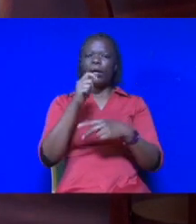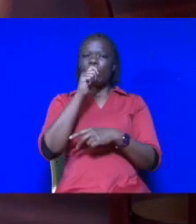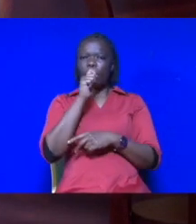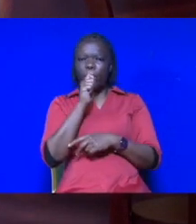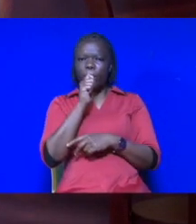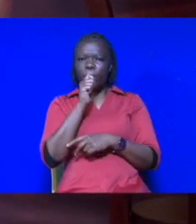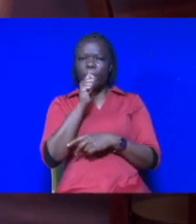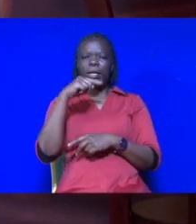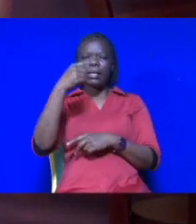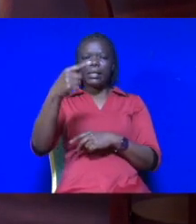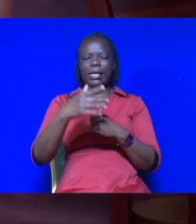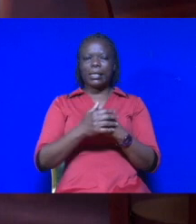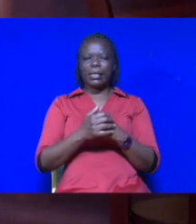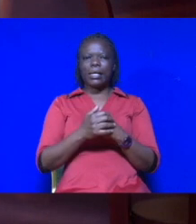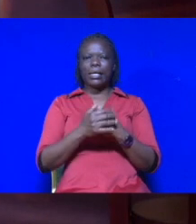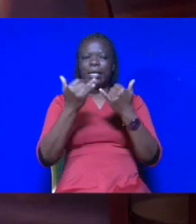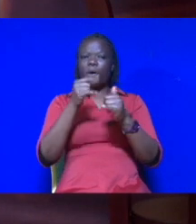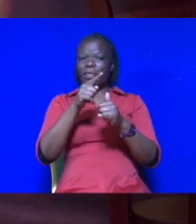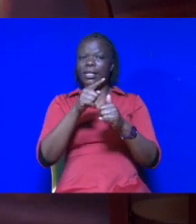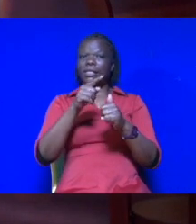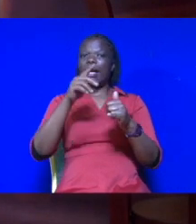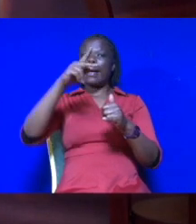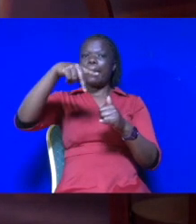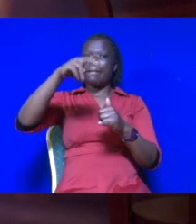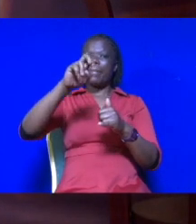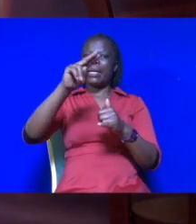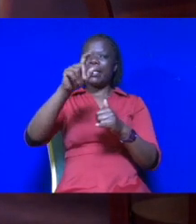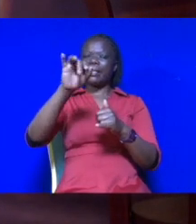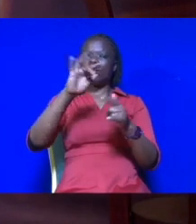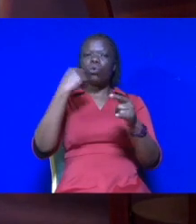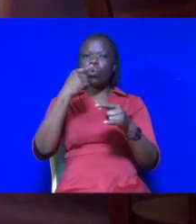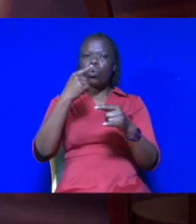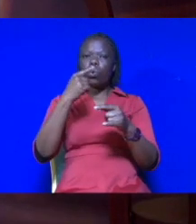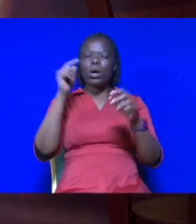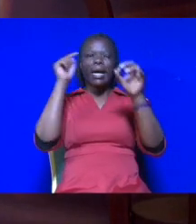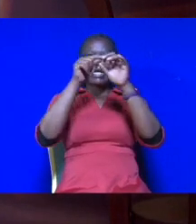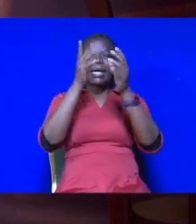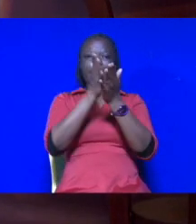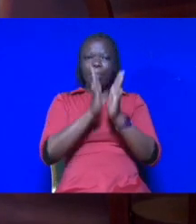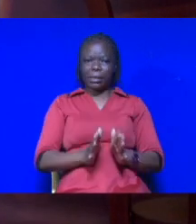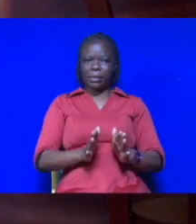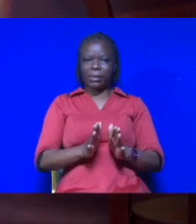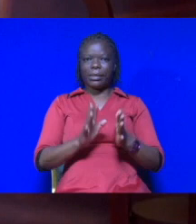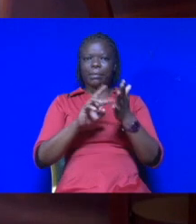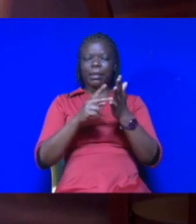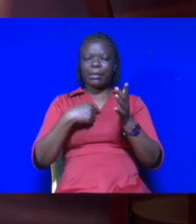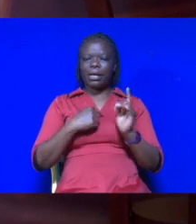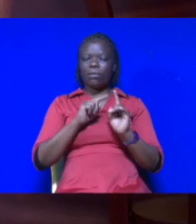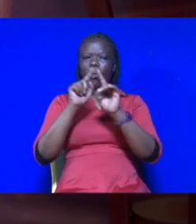Referee akasema saa hii penalty itakuwa ya makeepers. Mimi nikaanza,